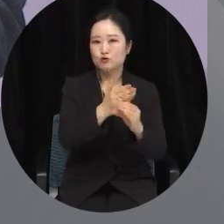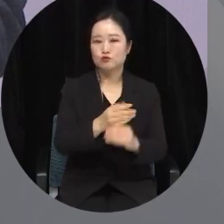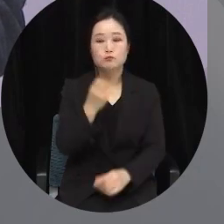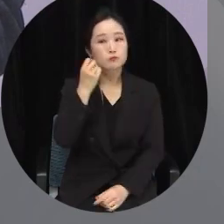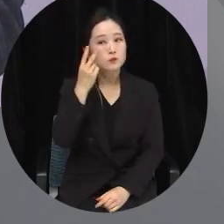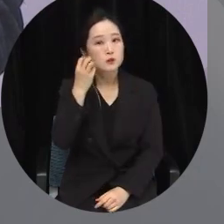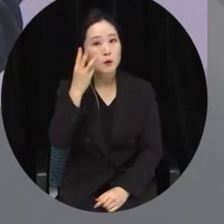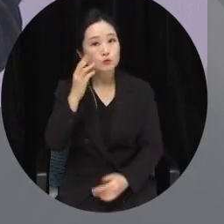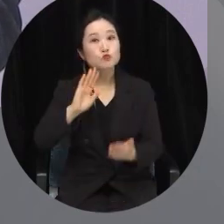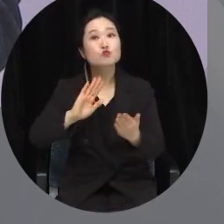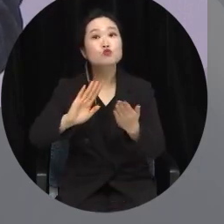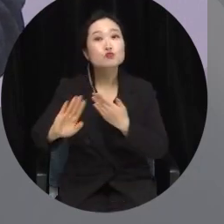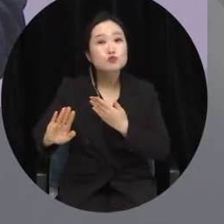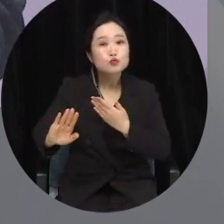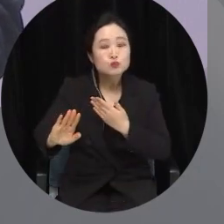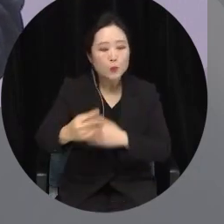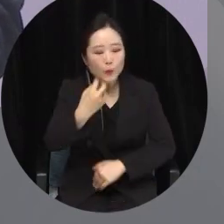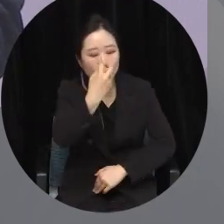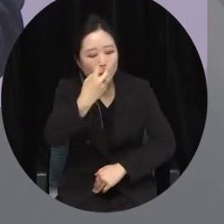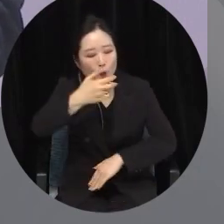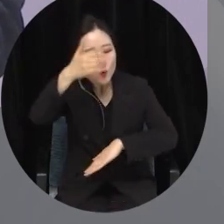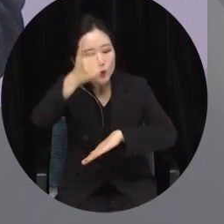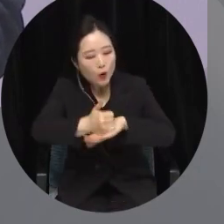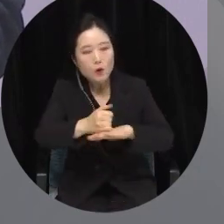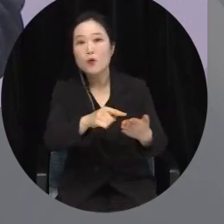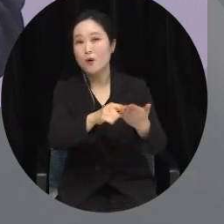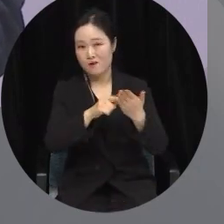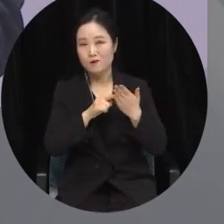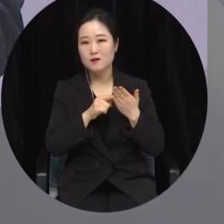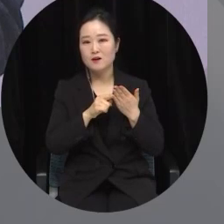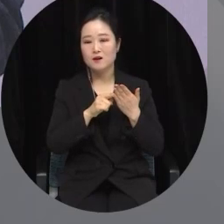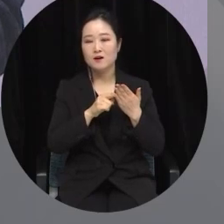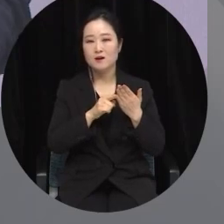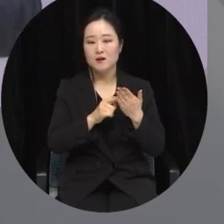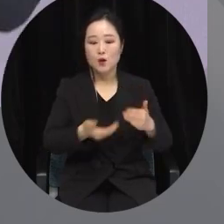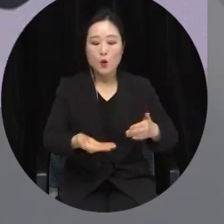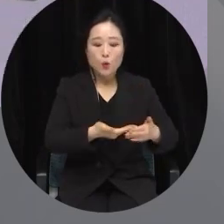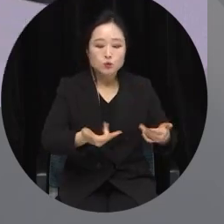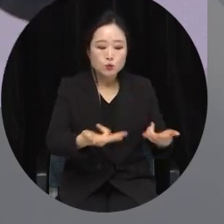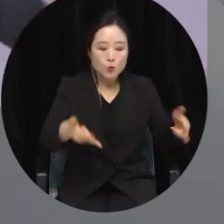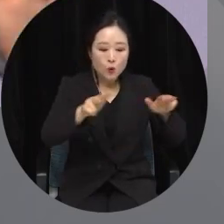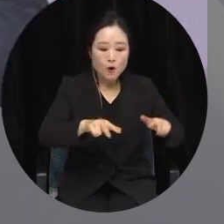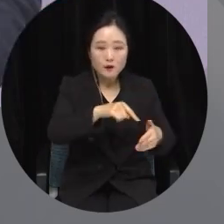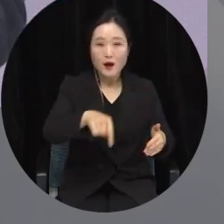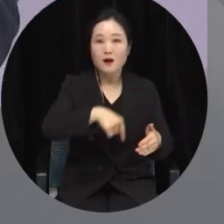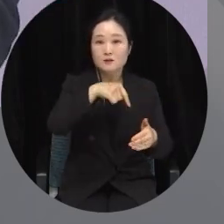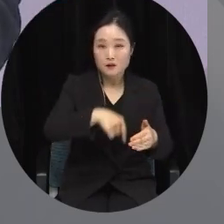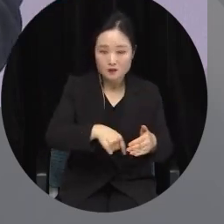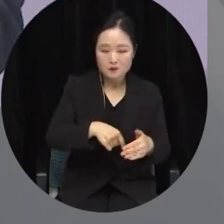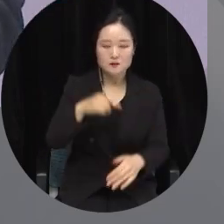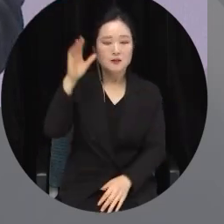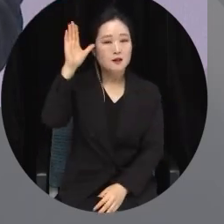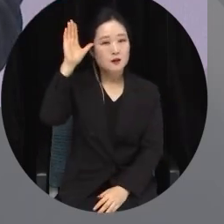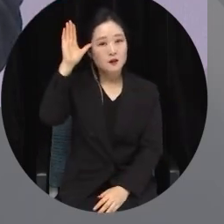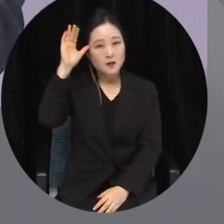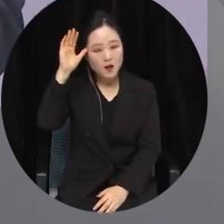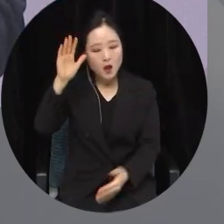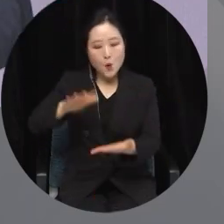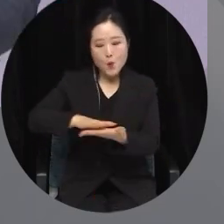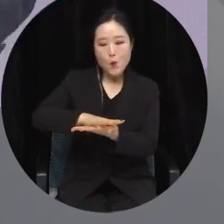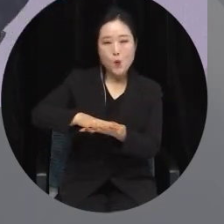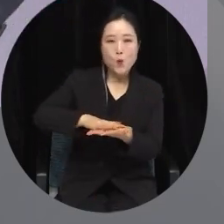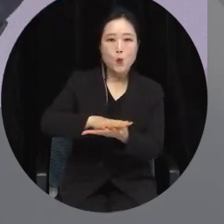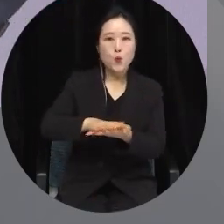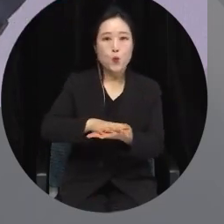지나면 용역 결과가 나오리라고 보여집니다. 이렇게 되면 호수공원 내에 반려견의 그 놀이터의